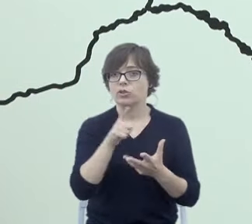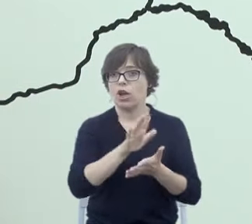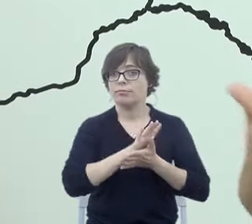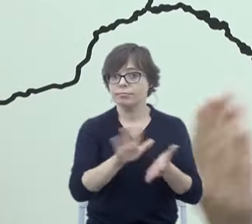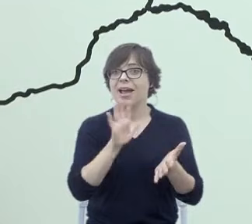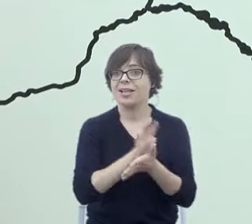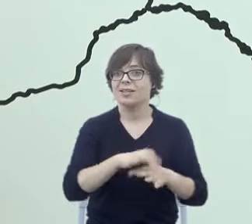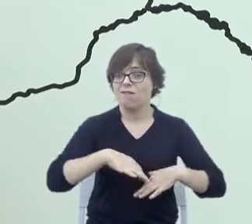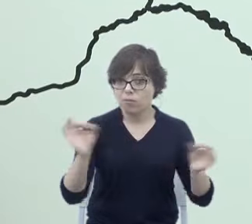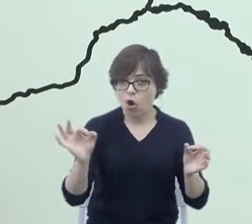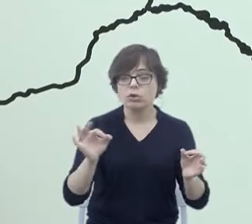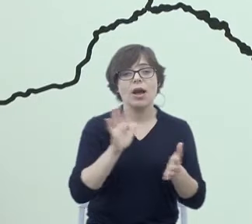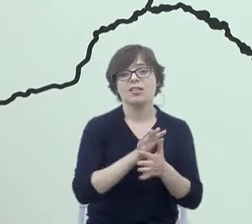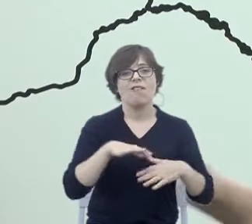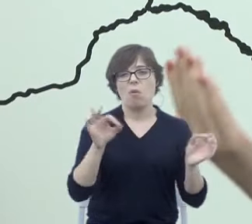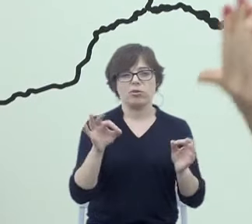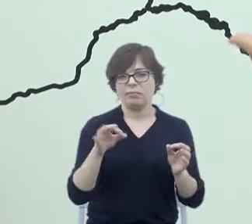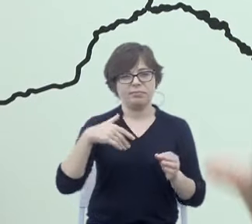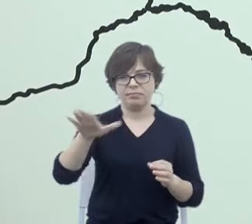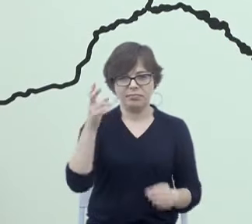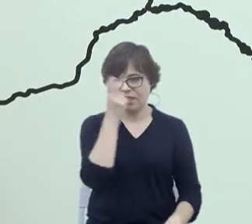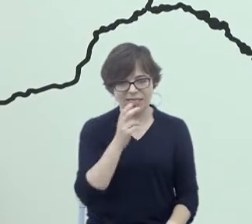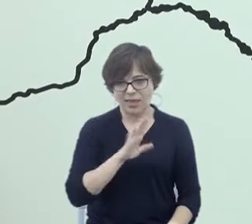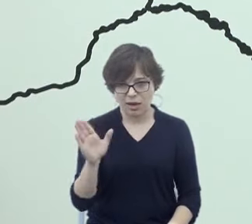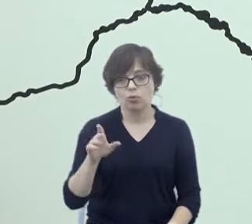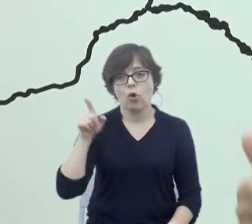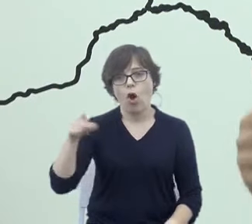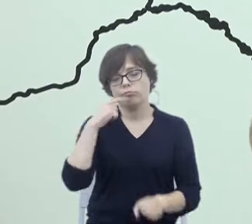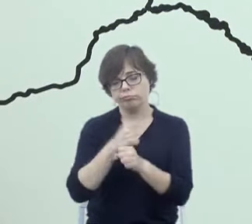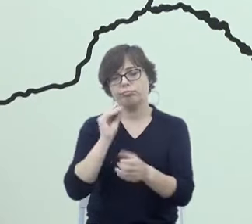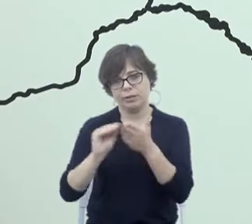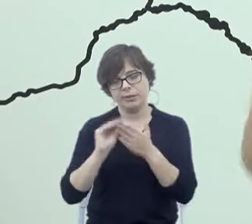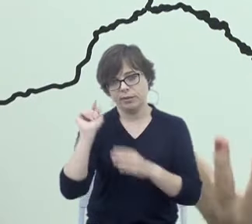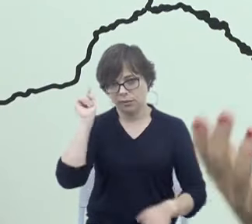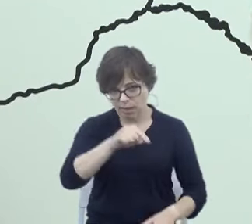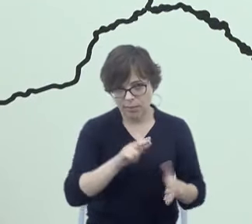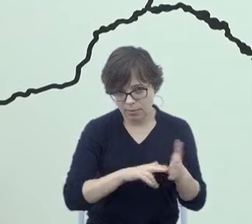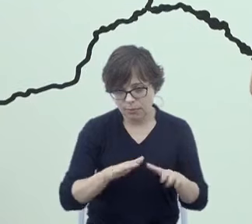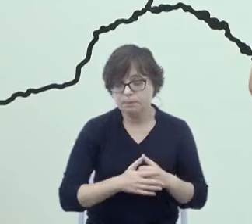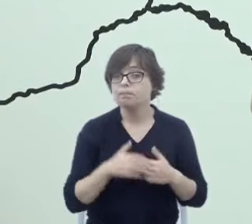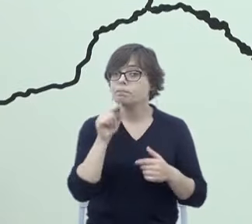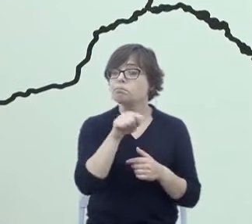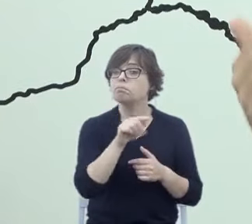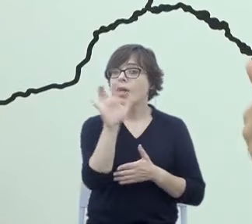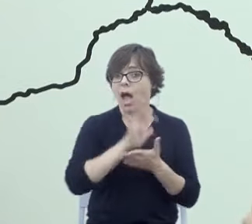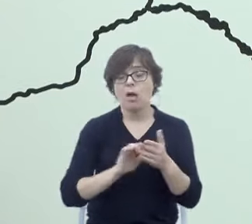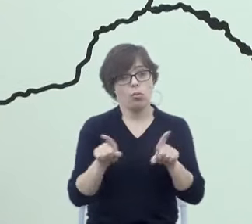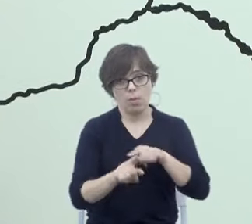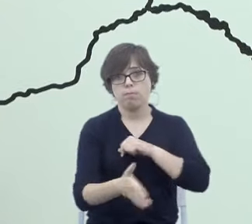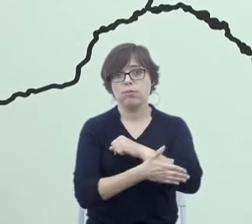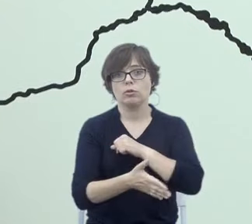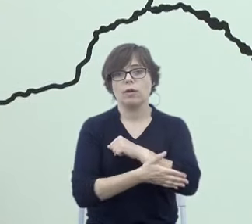Gazecie Wyborczej, Gazeta Wyborcza nie była zainteresowana tym artykułem i piszą go tam. Jest to również artykuł, który bazuje